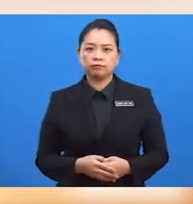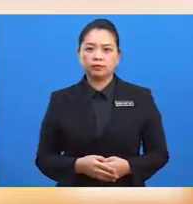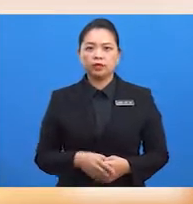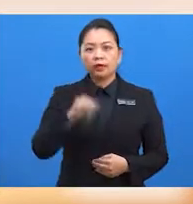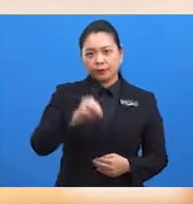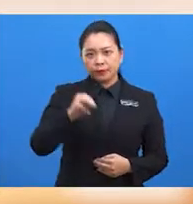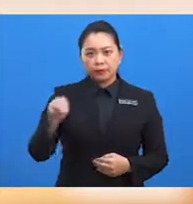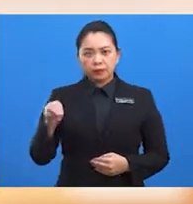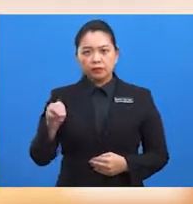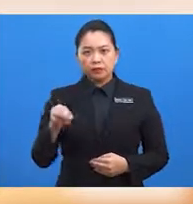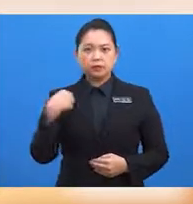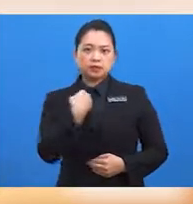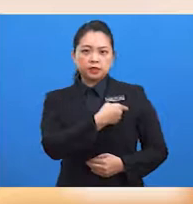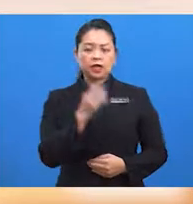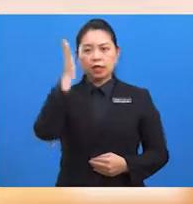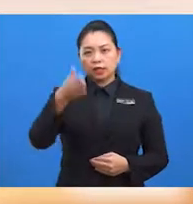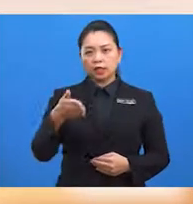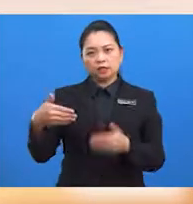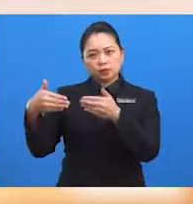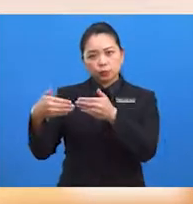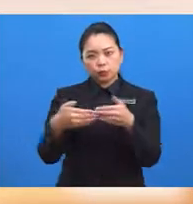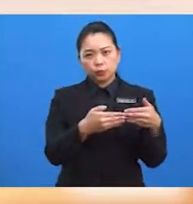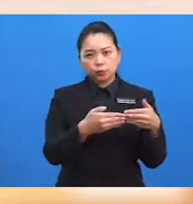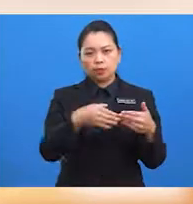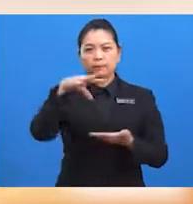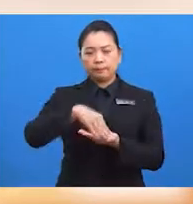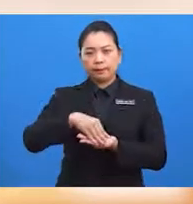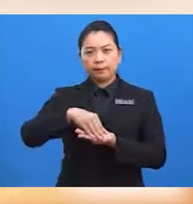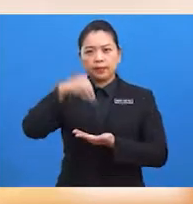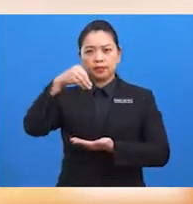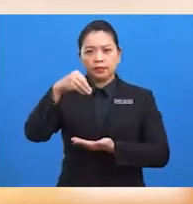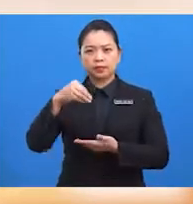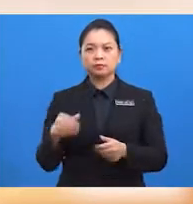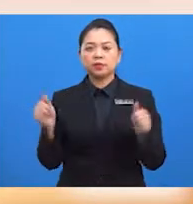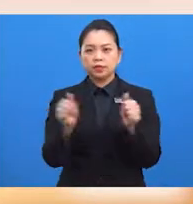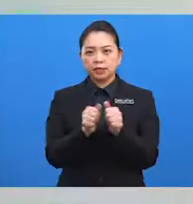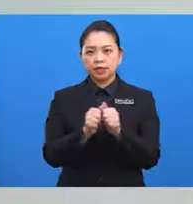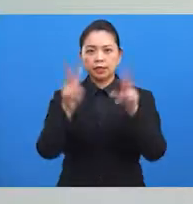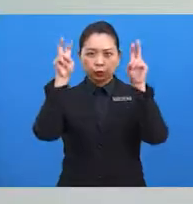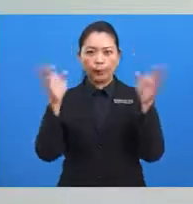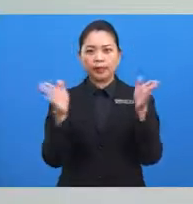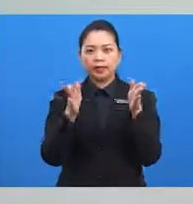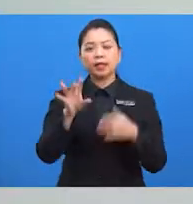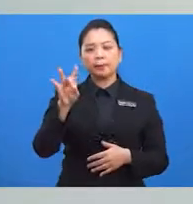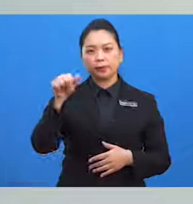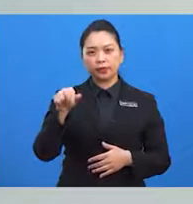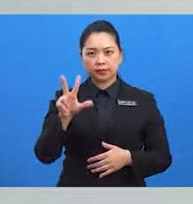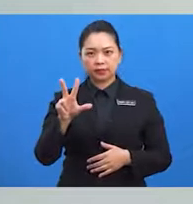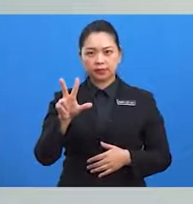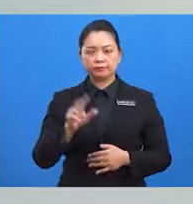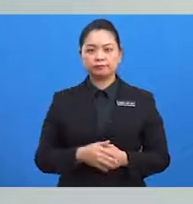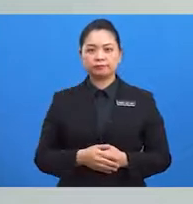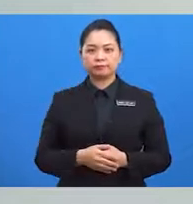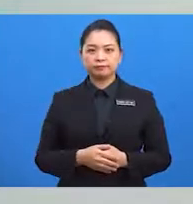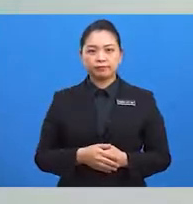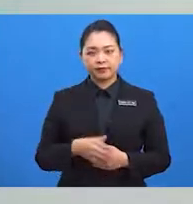murid-murid kita akan teruskan sesi pembelajaran dengan sap topik 80-an tiga